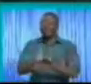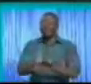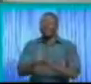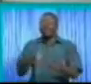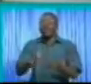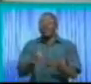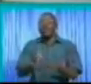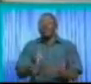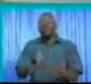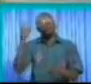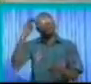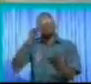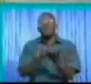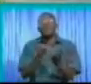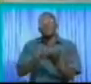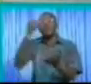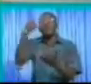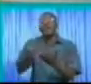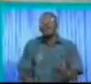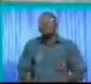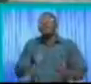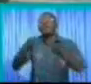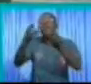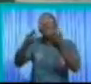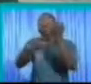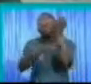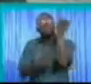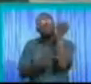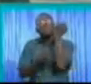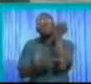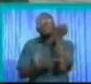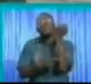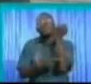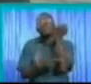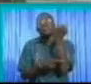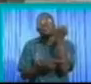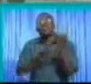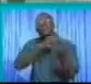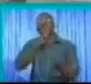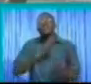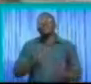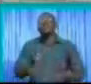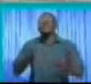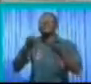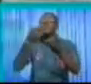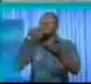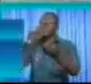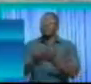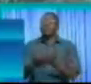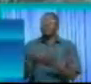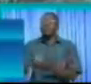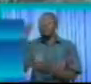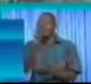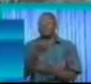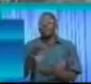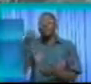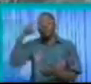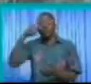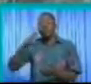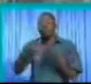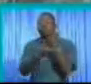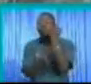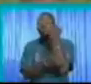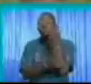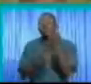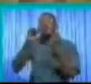C'est un boulot comme un médecin. Qu'est-ce que moi aussi je donne au retour à ma région? Je donne une bonne image d'abord de mon pays. Le CITO